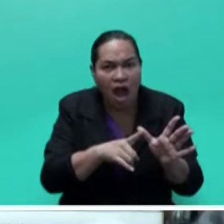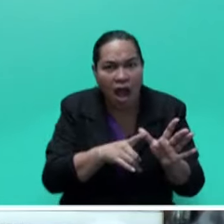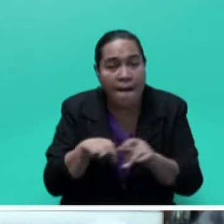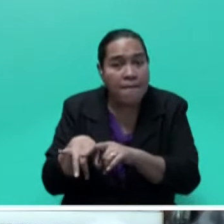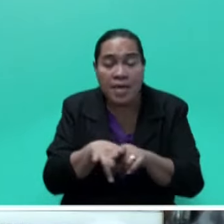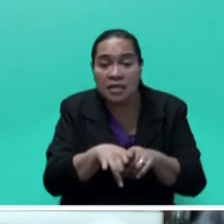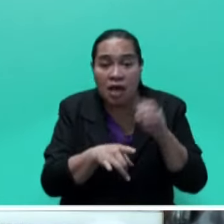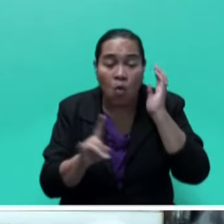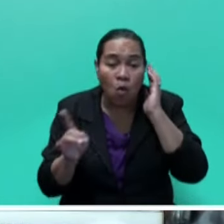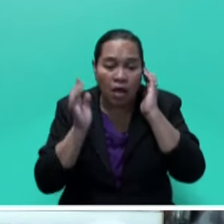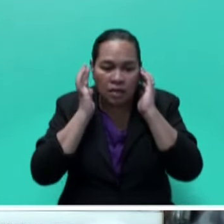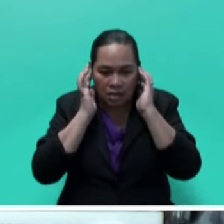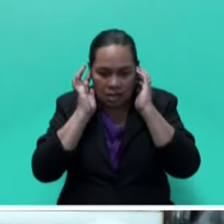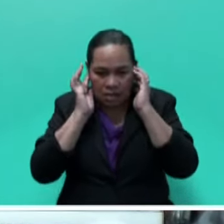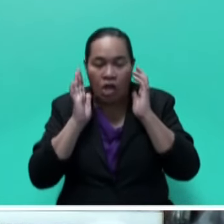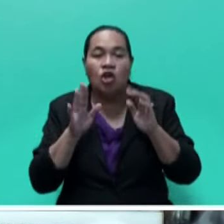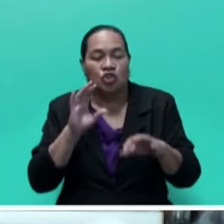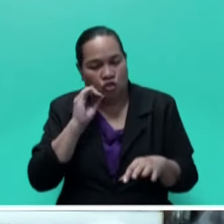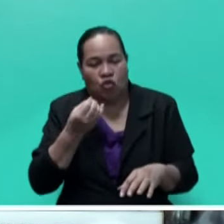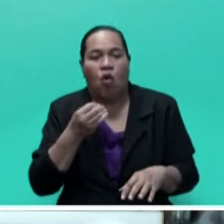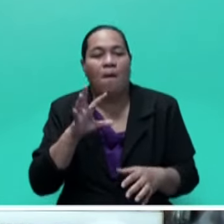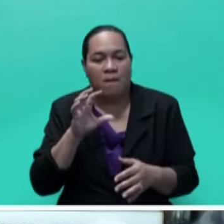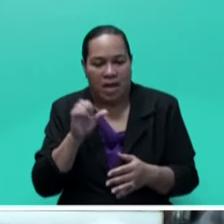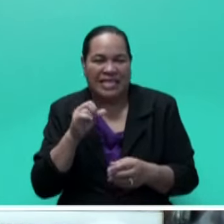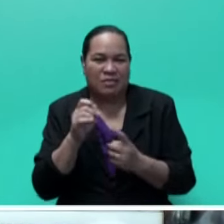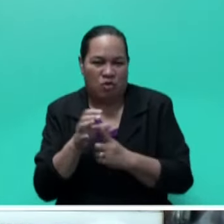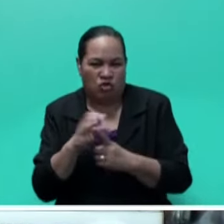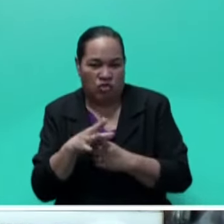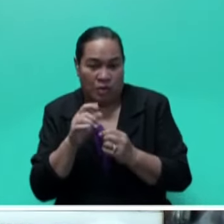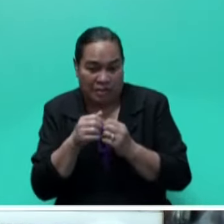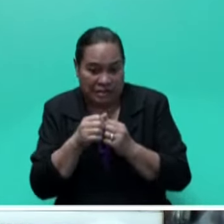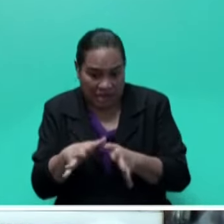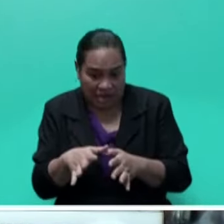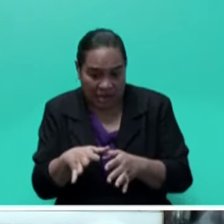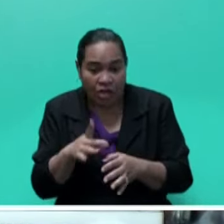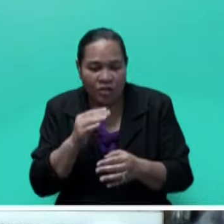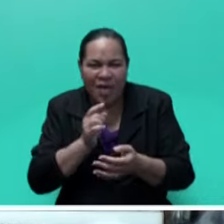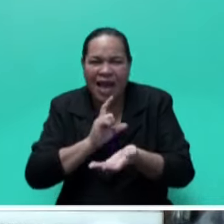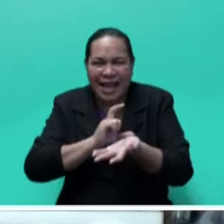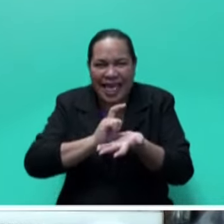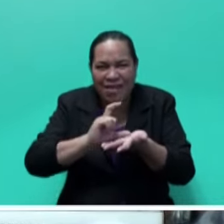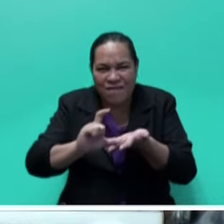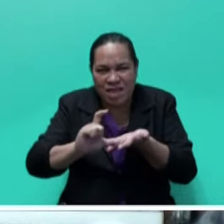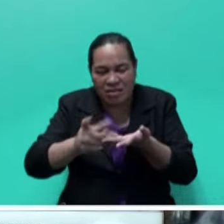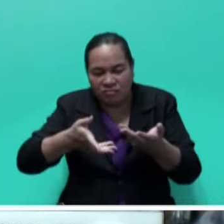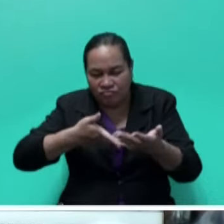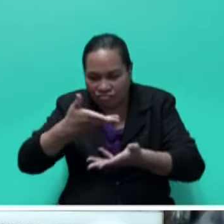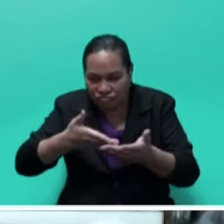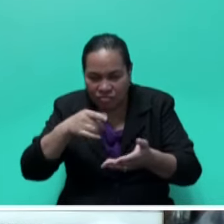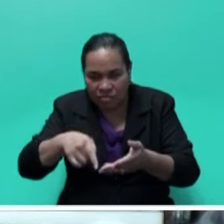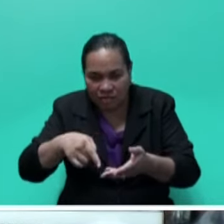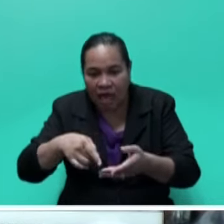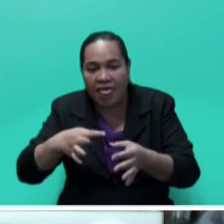i o mengai garavi tale na kena ve garavi, te kipunga me na viva raramatagi tale mo na sana,